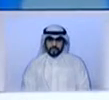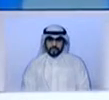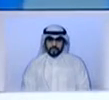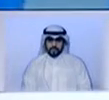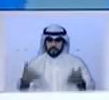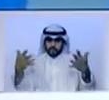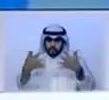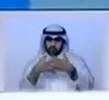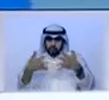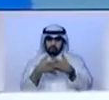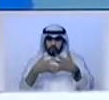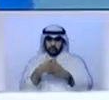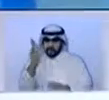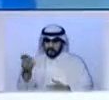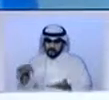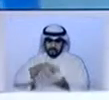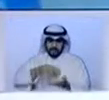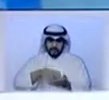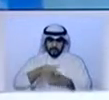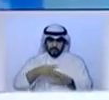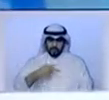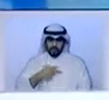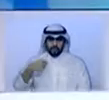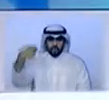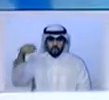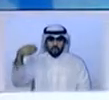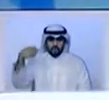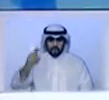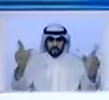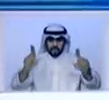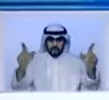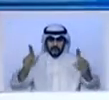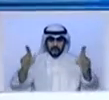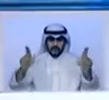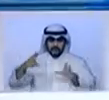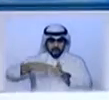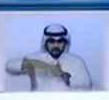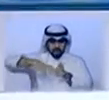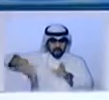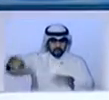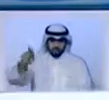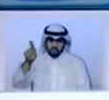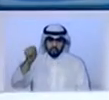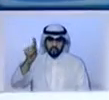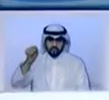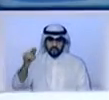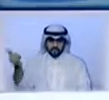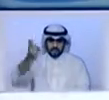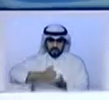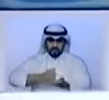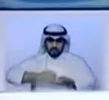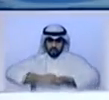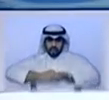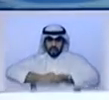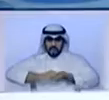شاركت دولة الكويت ممثلة في وزارة الإعلام بجناح متميز في المعرض الذي أقامه اتحاد إذاعات الدول